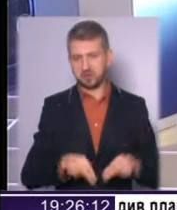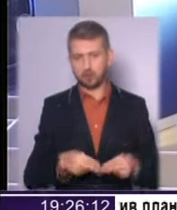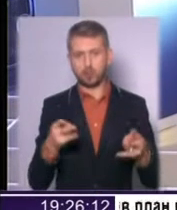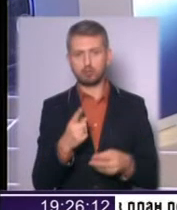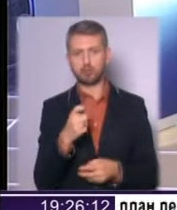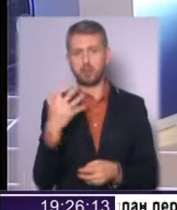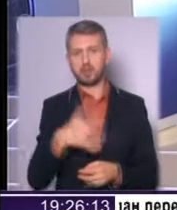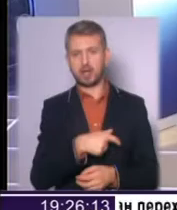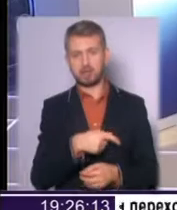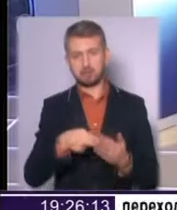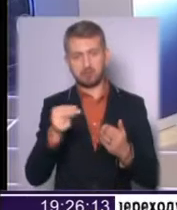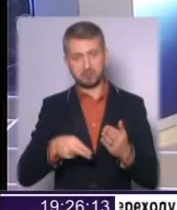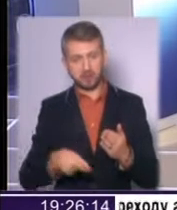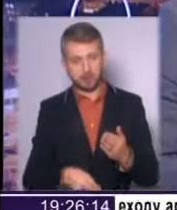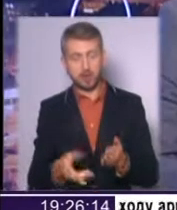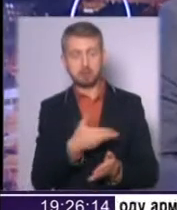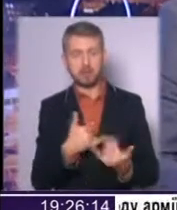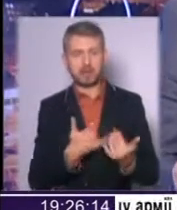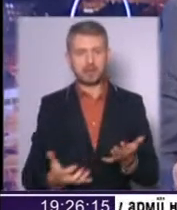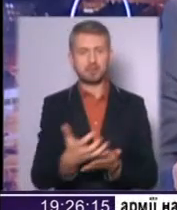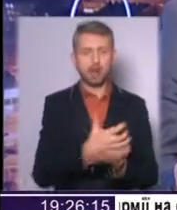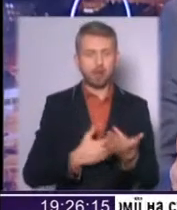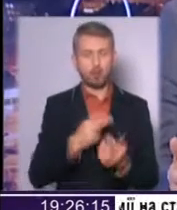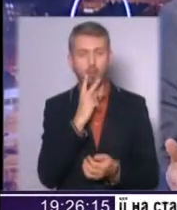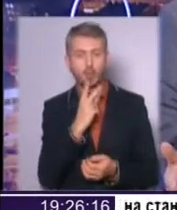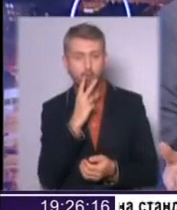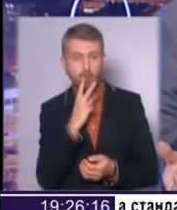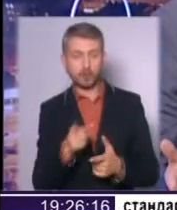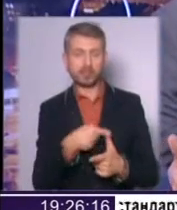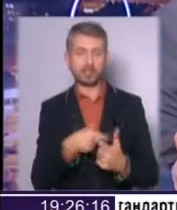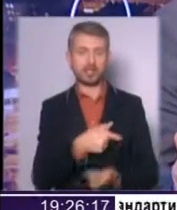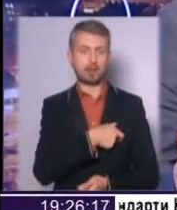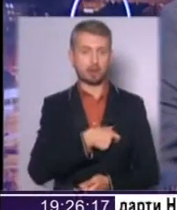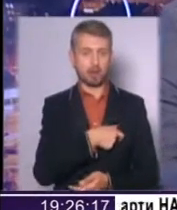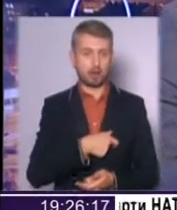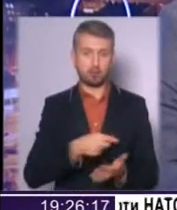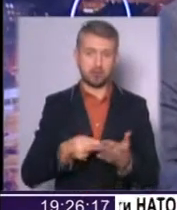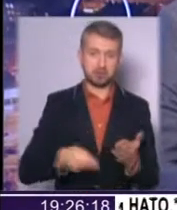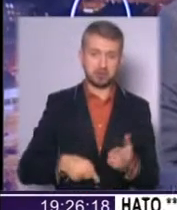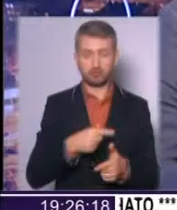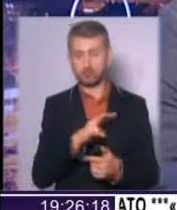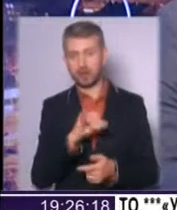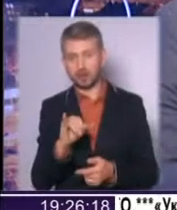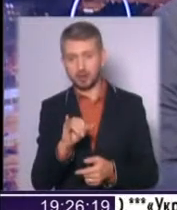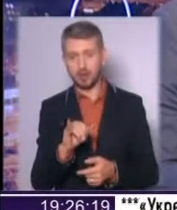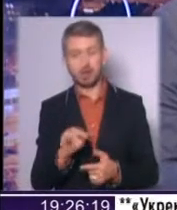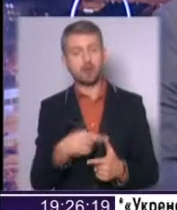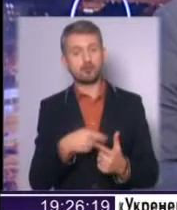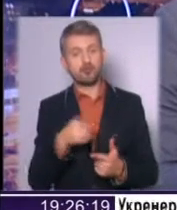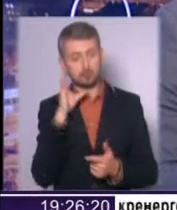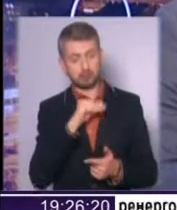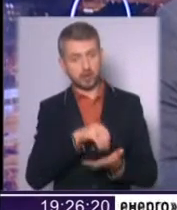принципі, тарифи оплатити неможливо. Звісно, за що тут цю владу любити? До речі, з цього приводу ми якраз от вже сьогоднішнього